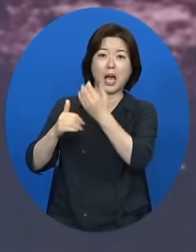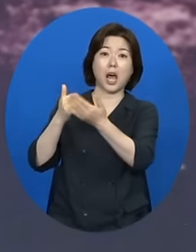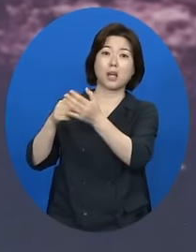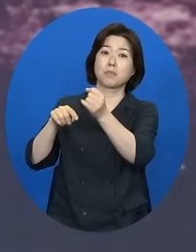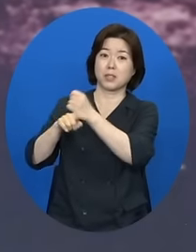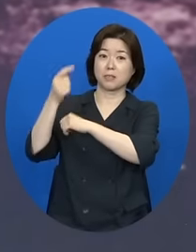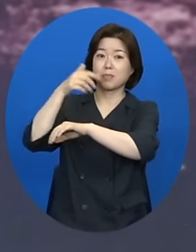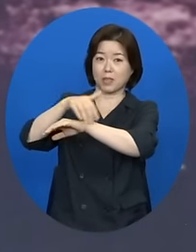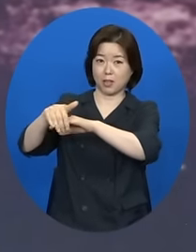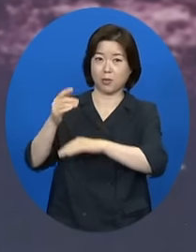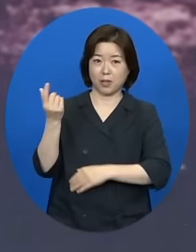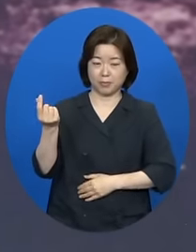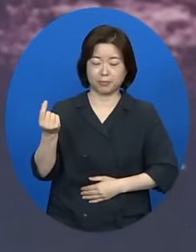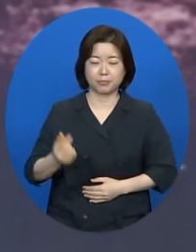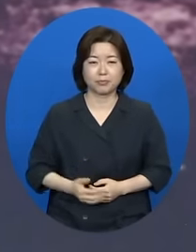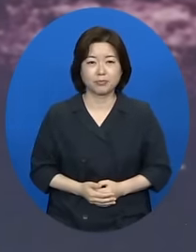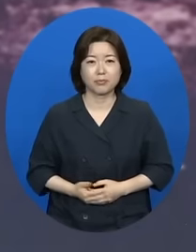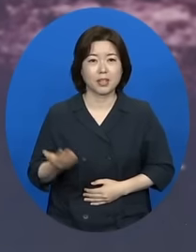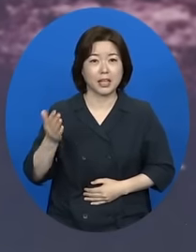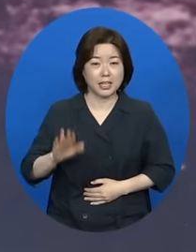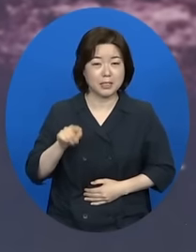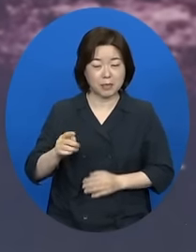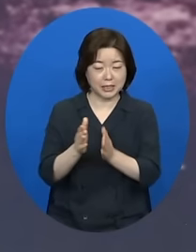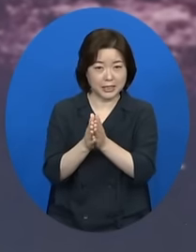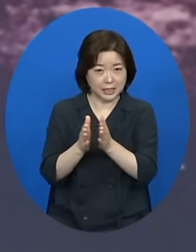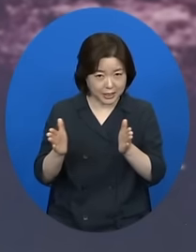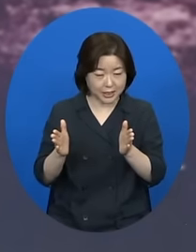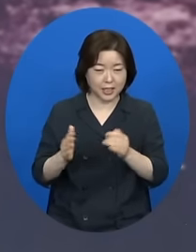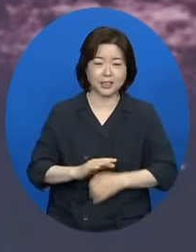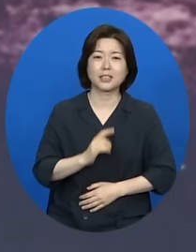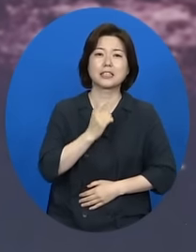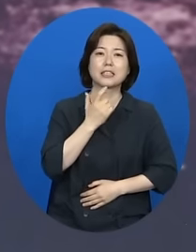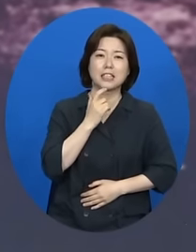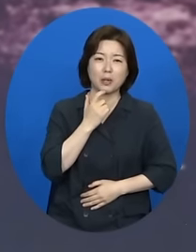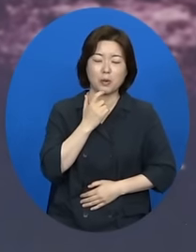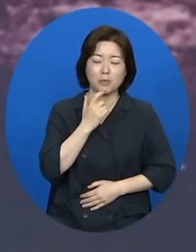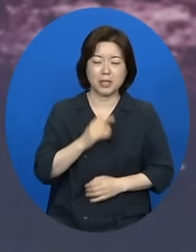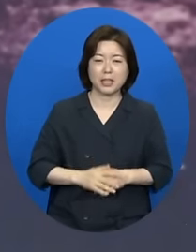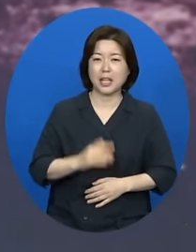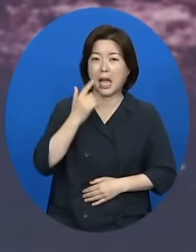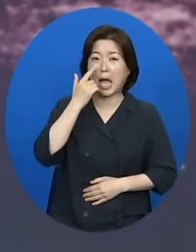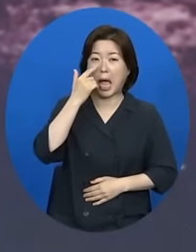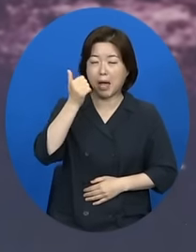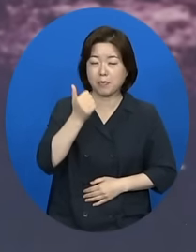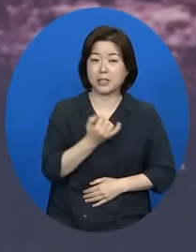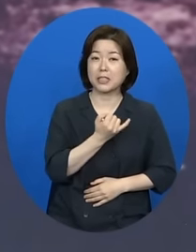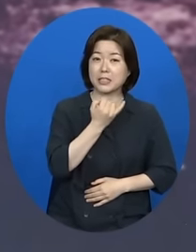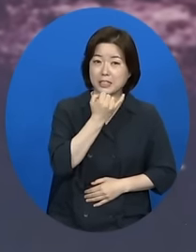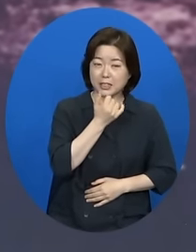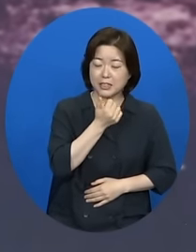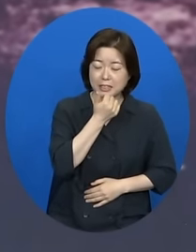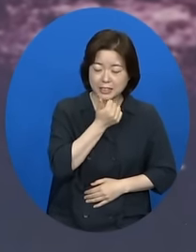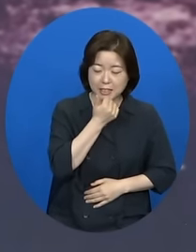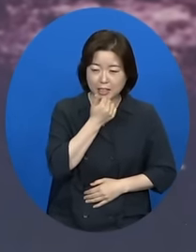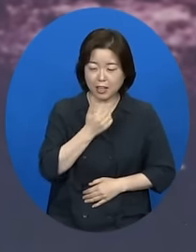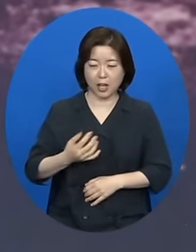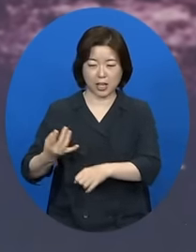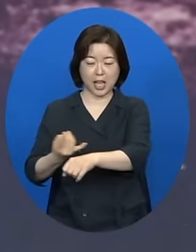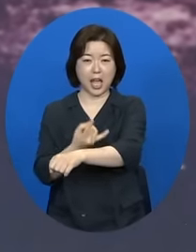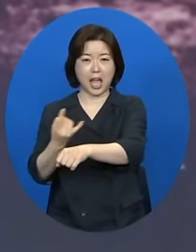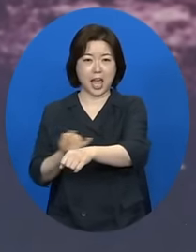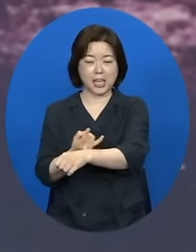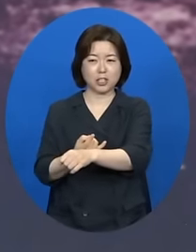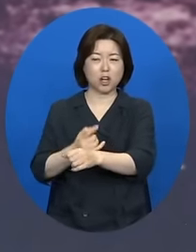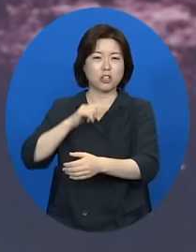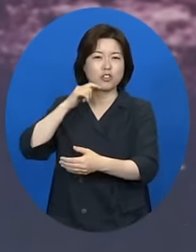뜻입니다. 그렇지만 그 시작은 바로 야곱이 아버지 이삭과 형 에서를 속이고 그